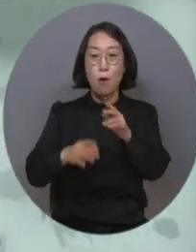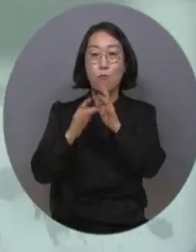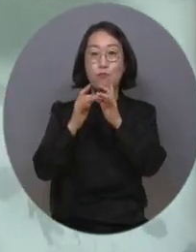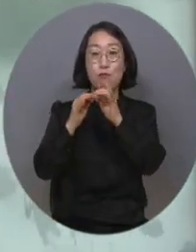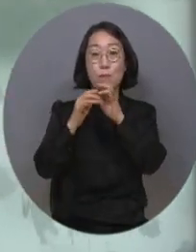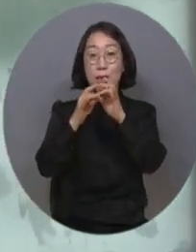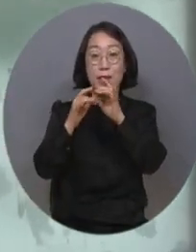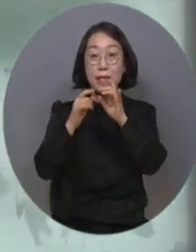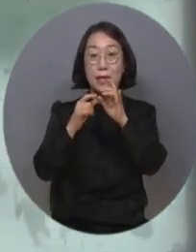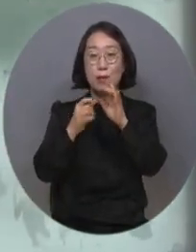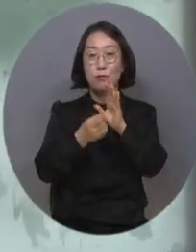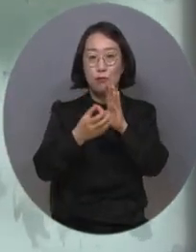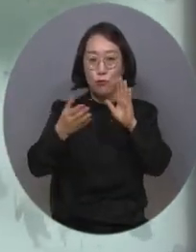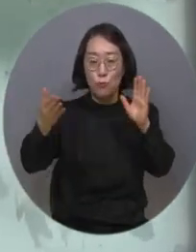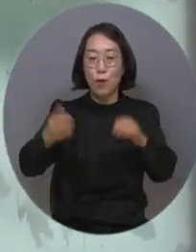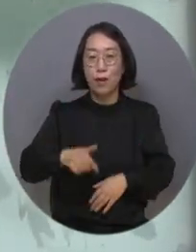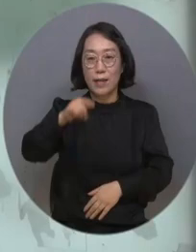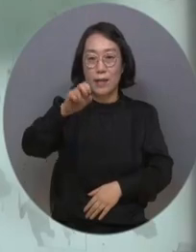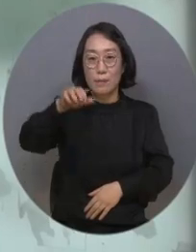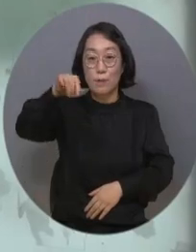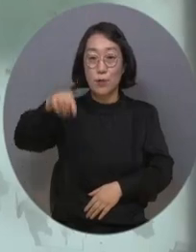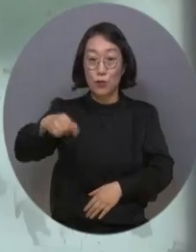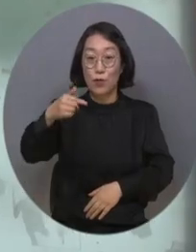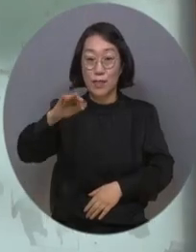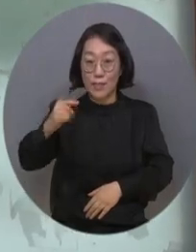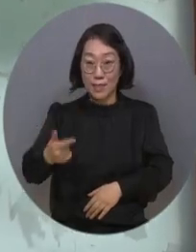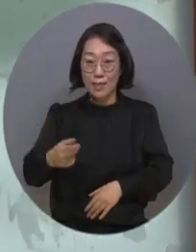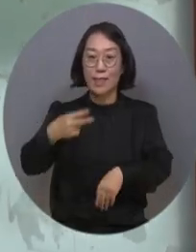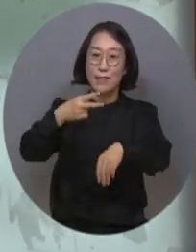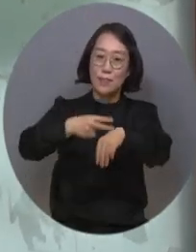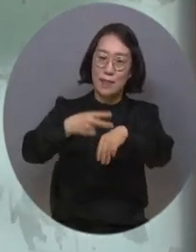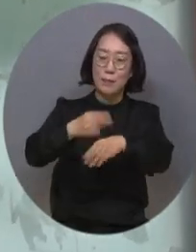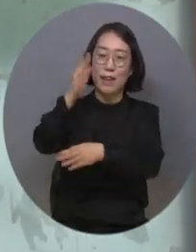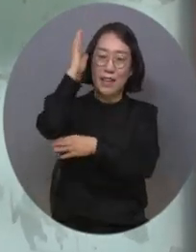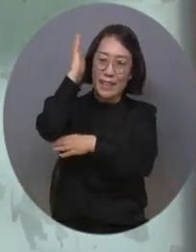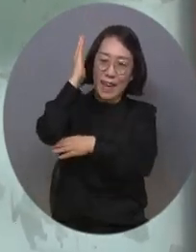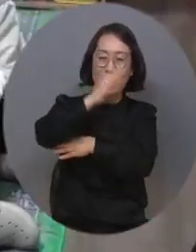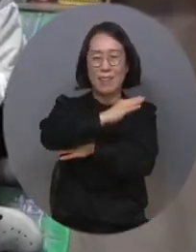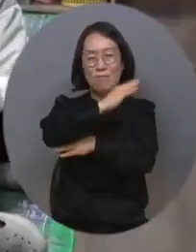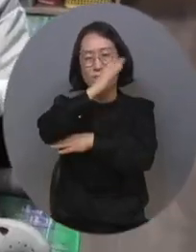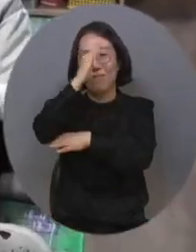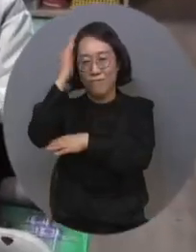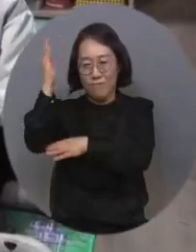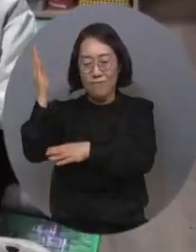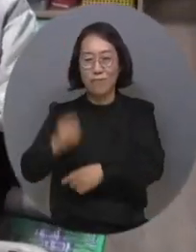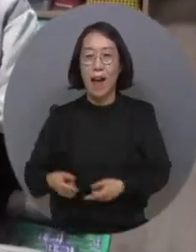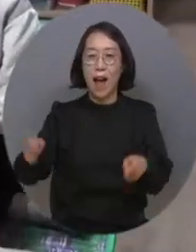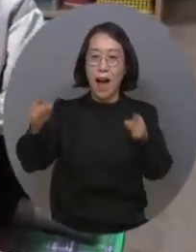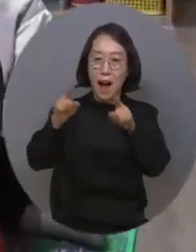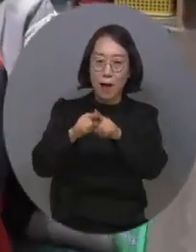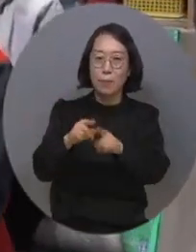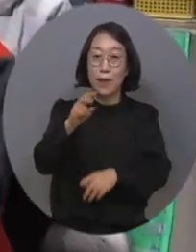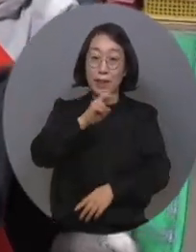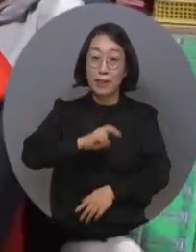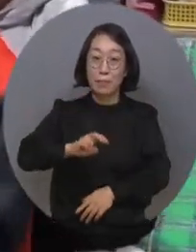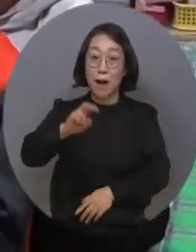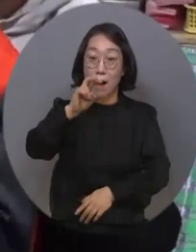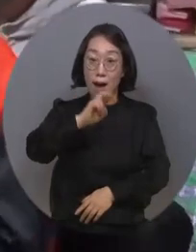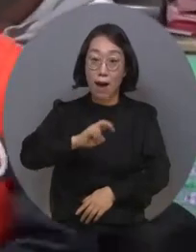유명한 풀깨비 김춘근 선생님이 풀어놓는 이야기 보따리와 함께 부르는 동료로